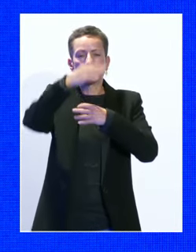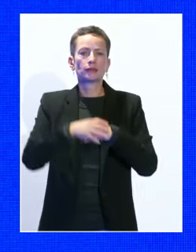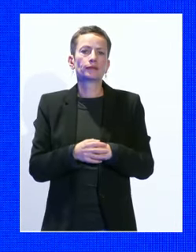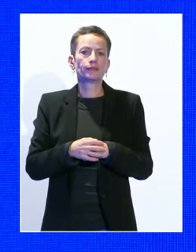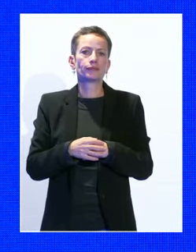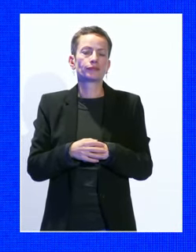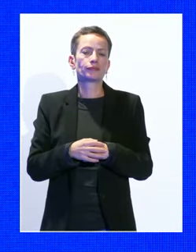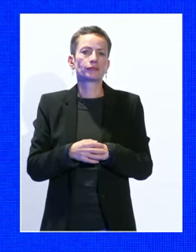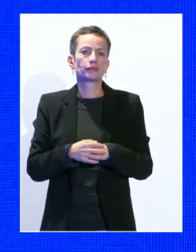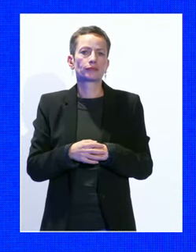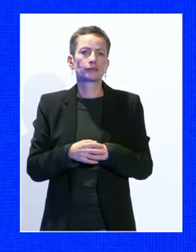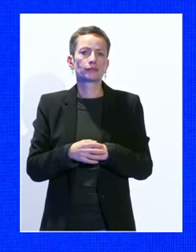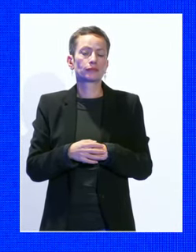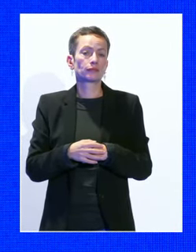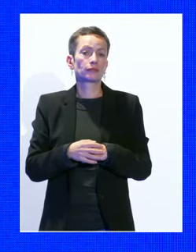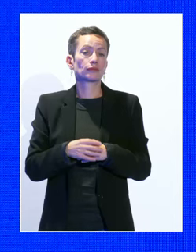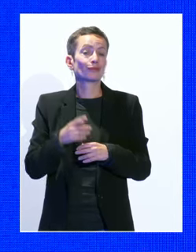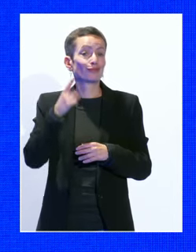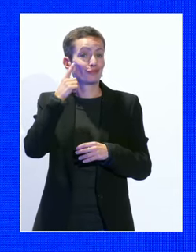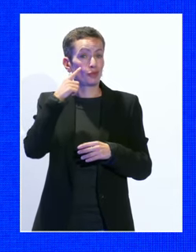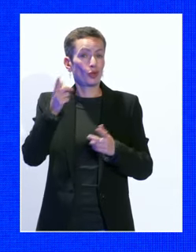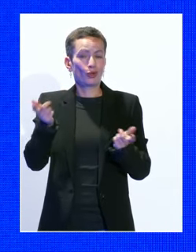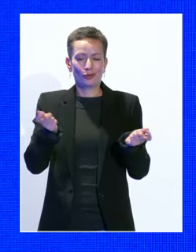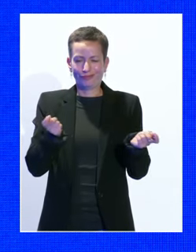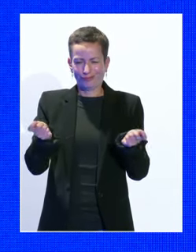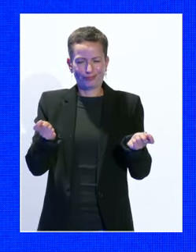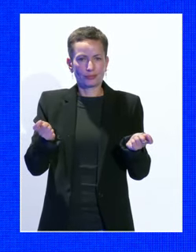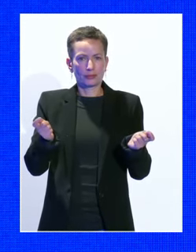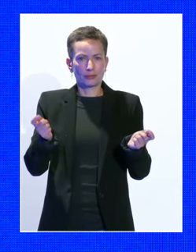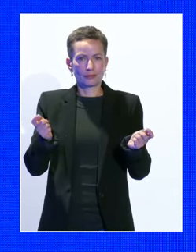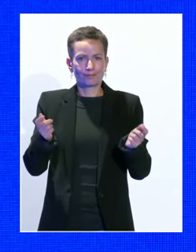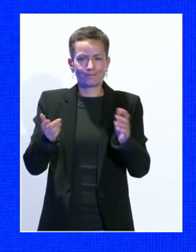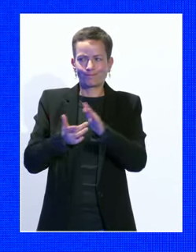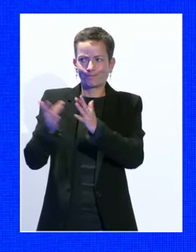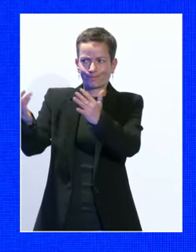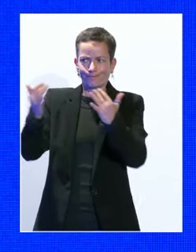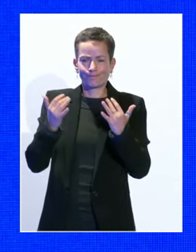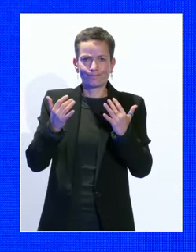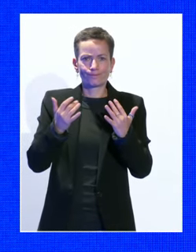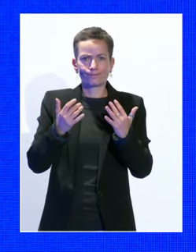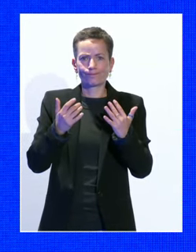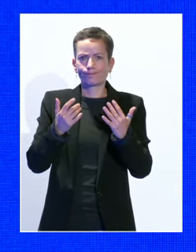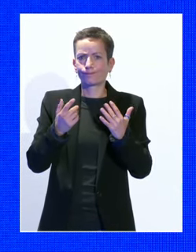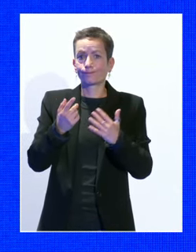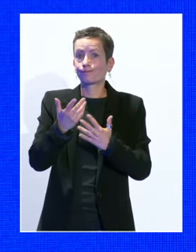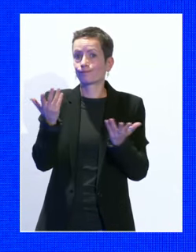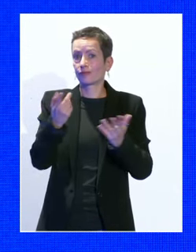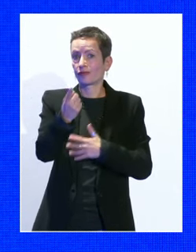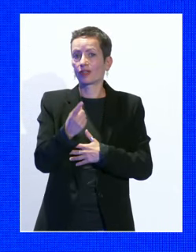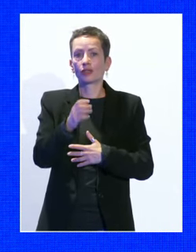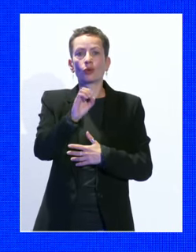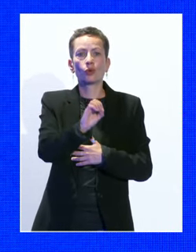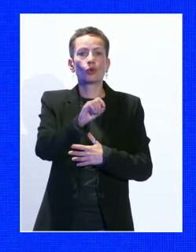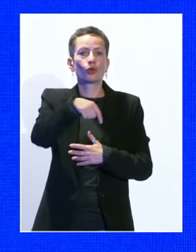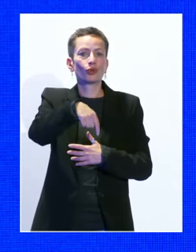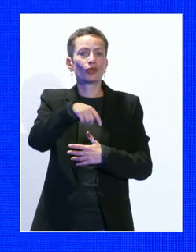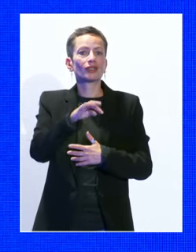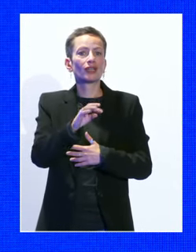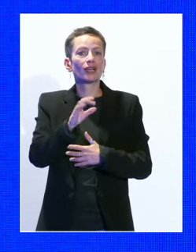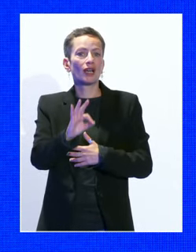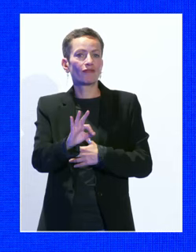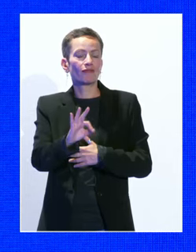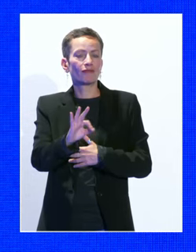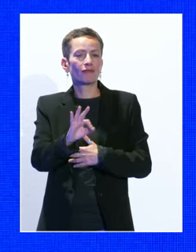des principaux obstacles à la régulation, c'est la difficulté posée par les OQTF, les obligations